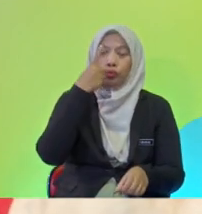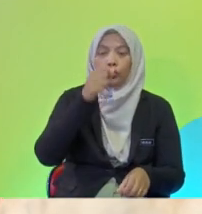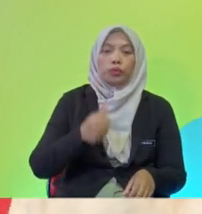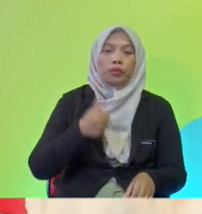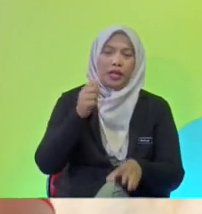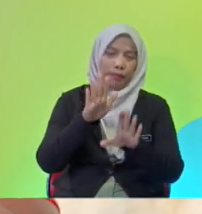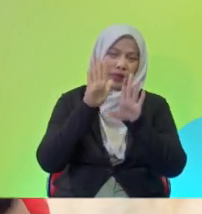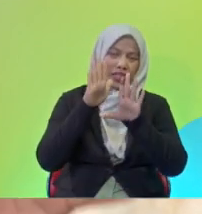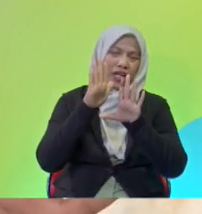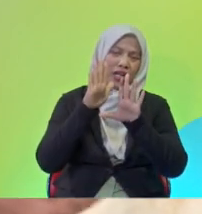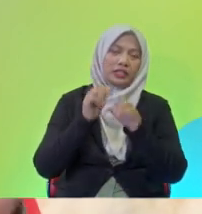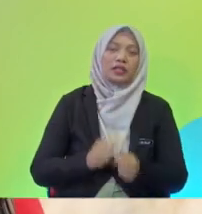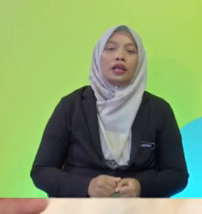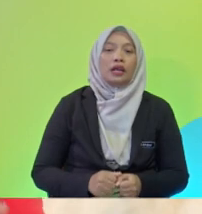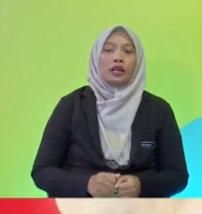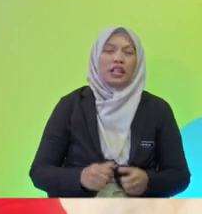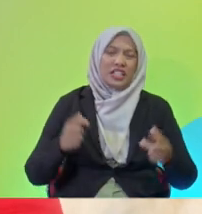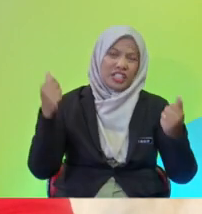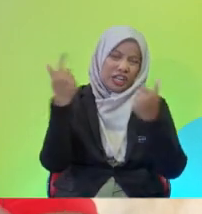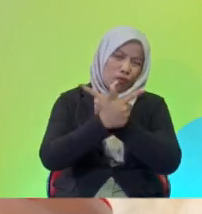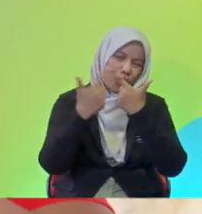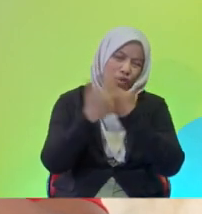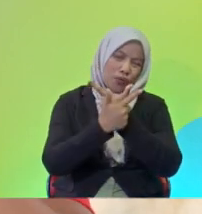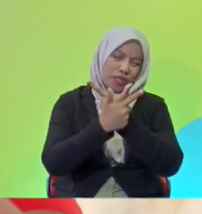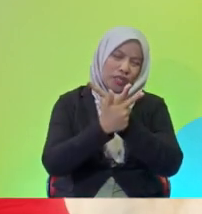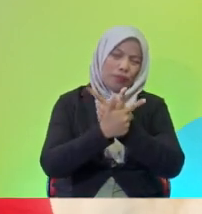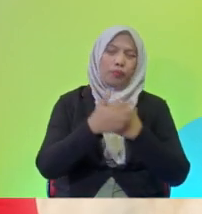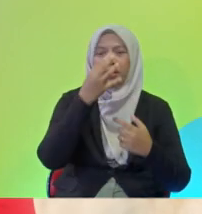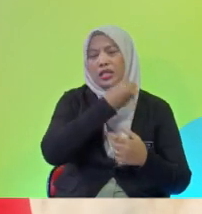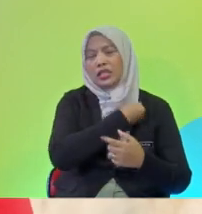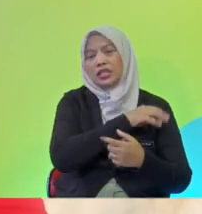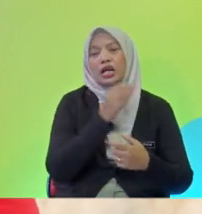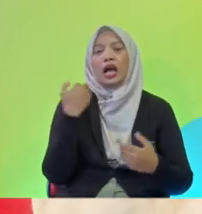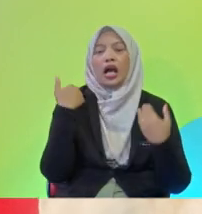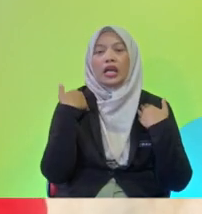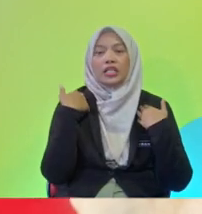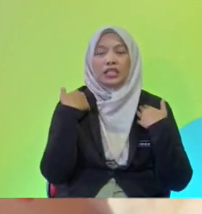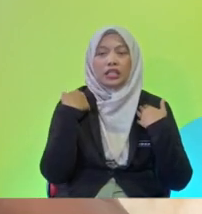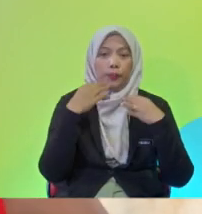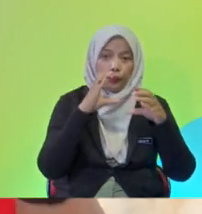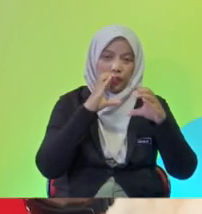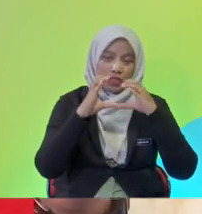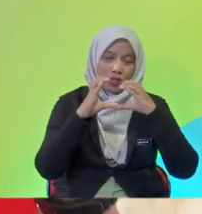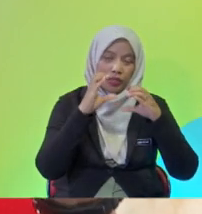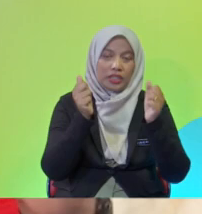dan juga bertahan, menyerang, dan kita nampak juga mereka ada berkomunikasi sesama mereka di dalam